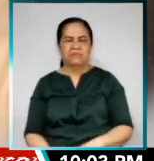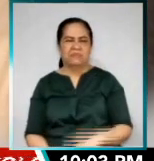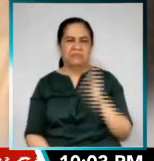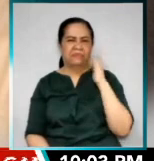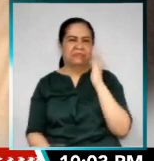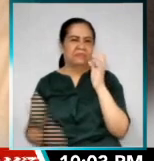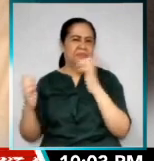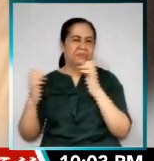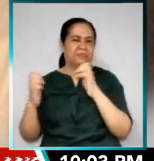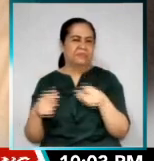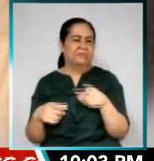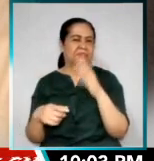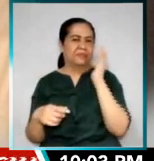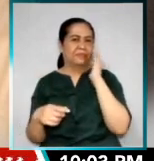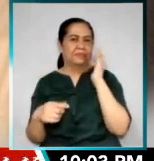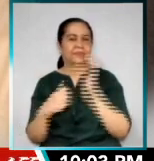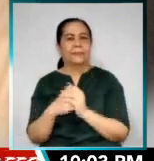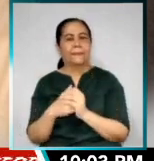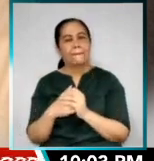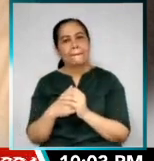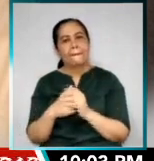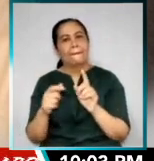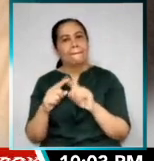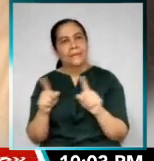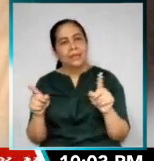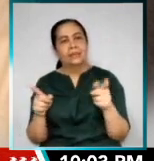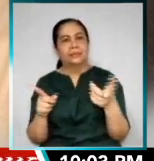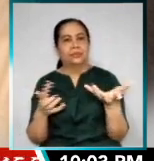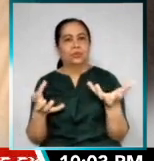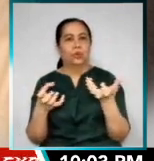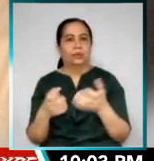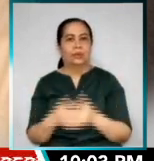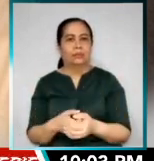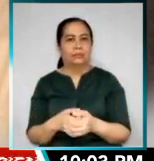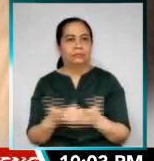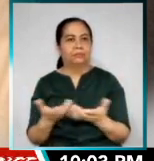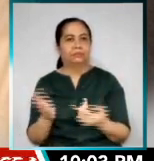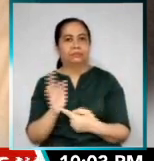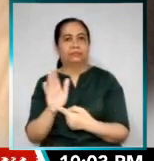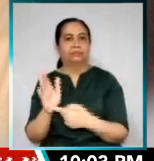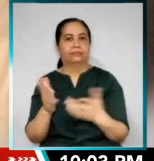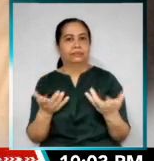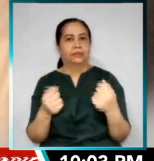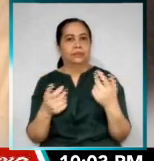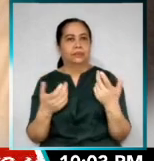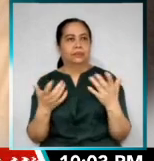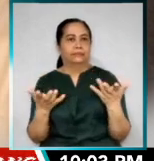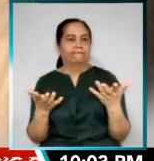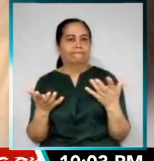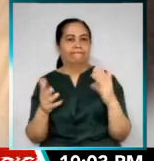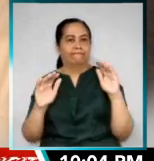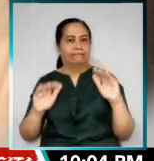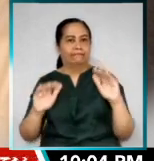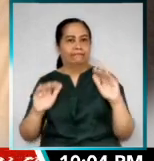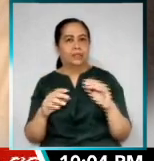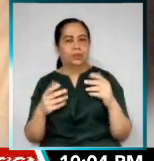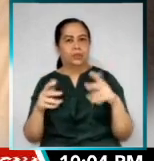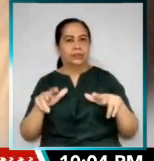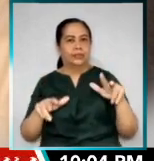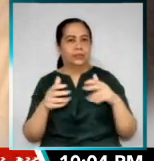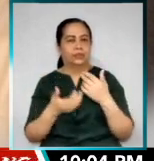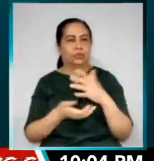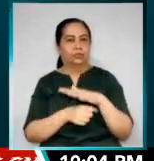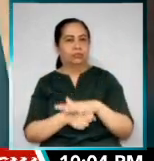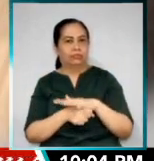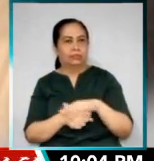emptied, but they will want to take some of the tension off the incident by dispersing